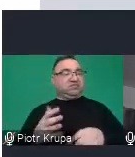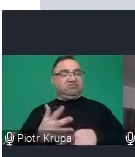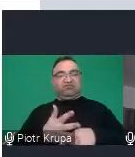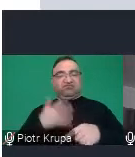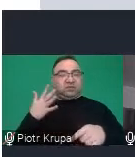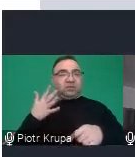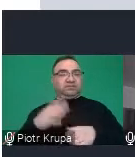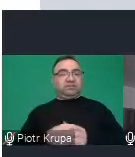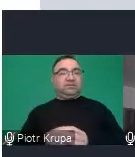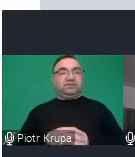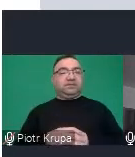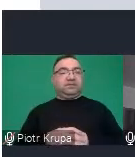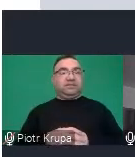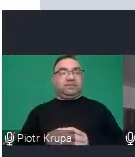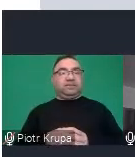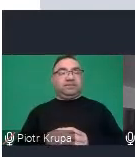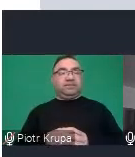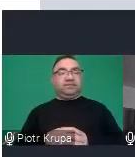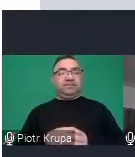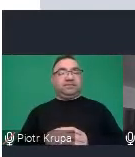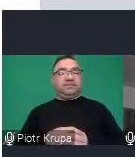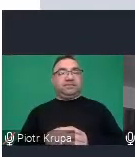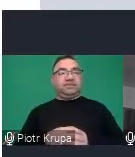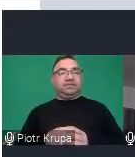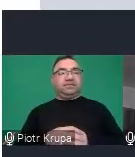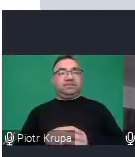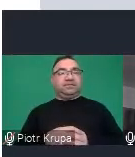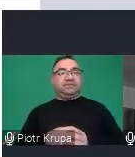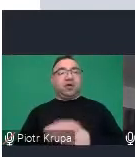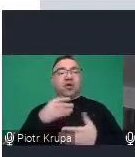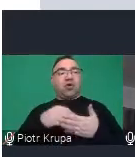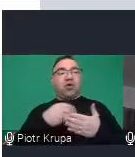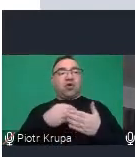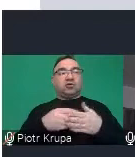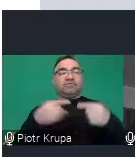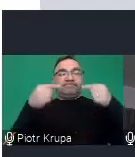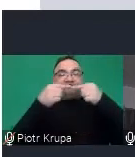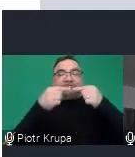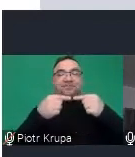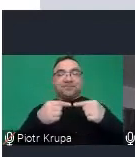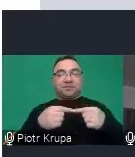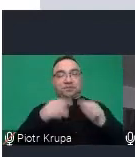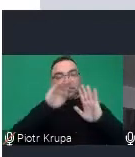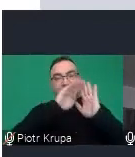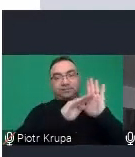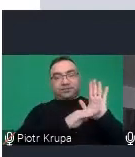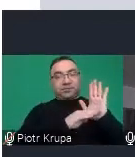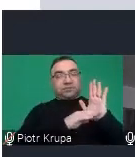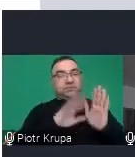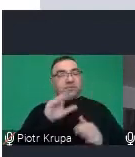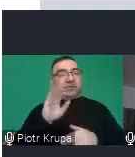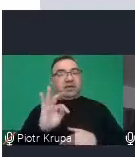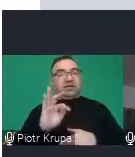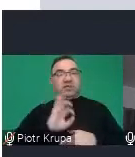drastyczne i tak jak już wcześniej wspomniałem, koszt dostosowania się do standardów batowskich dla